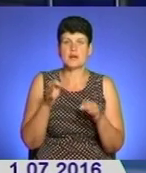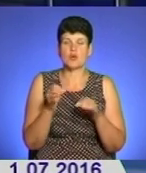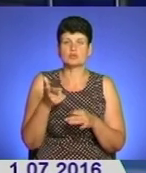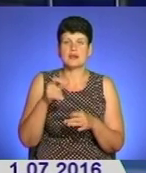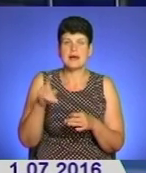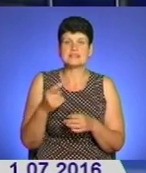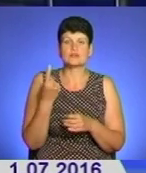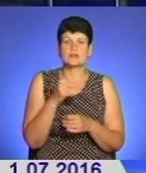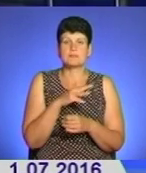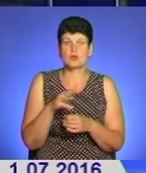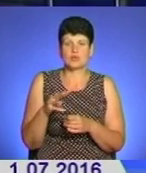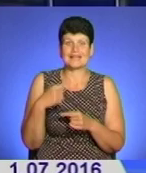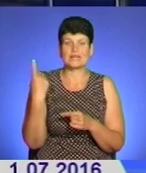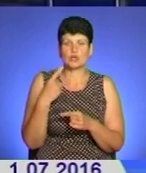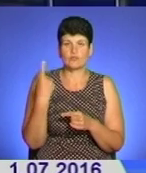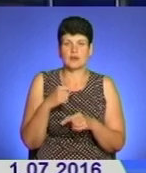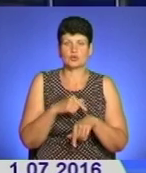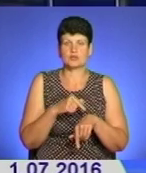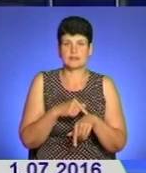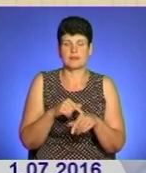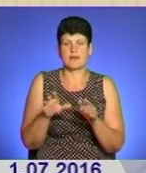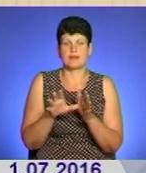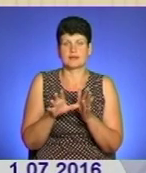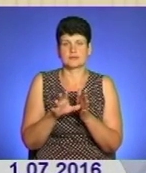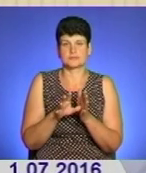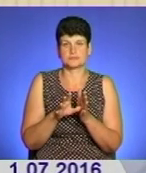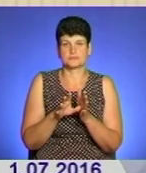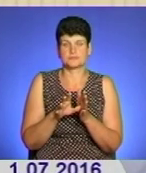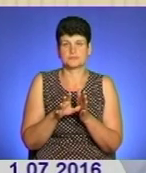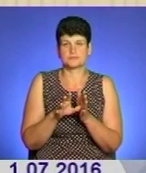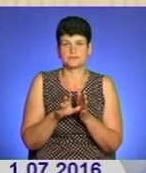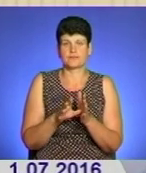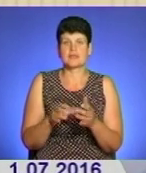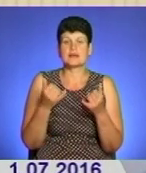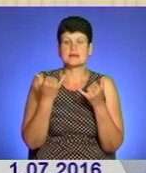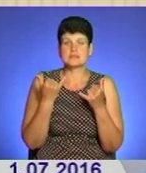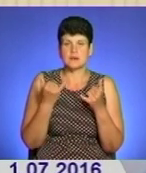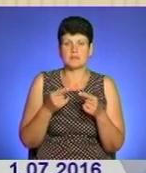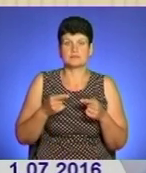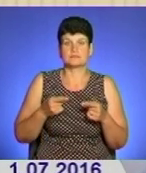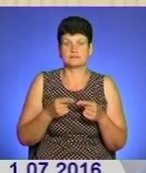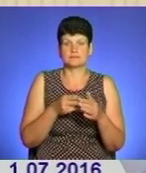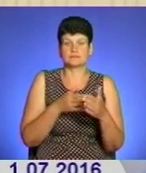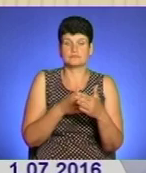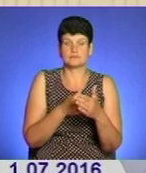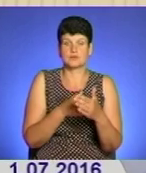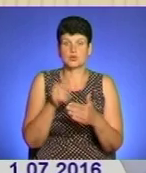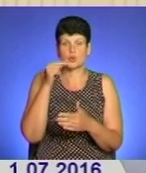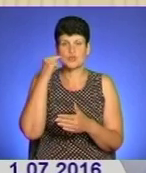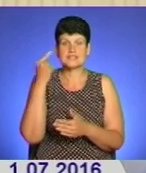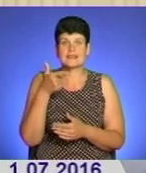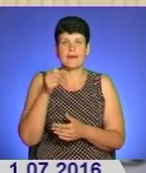понад мільйон кіловат-годин електричної енергії. Зараз загнали в глухий кут з російським